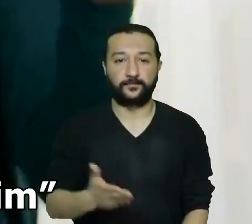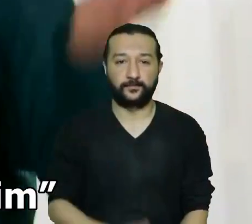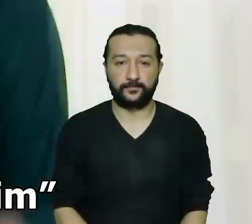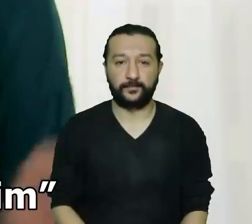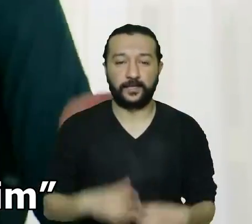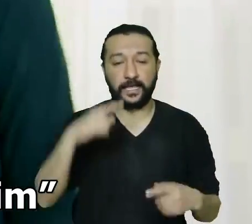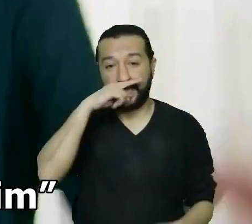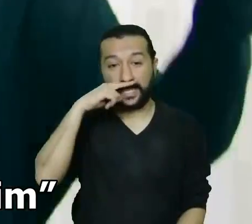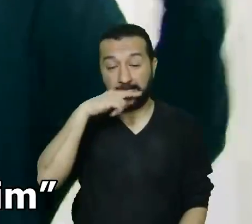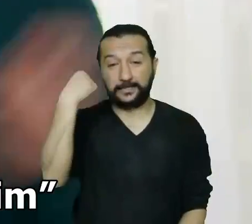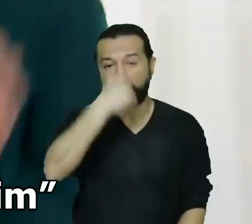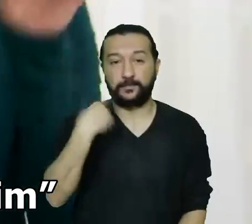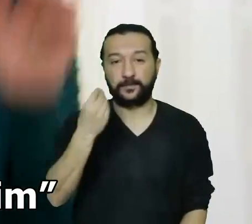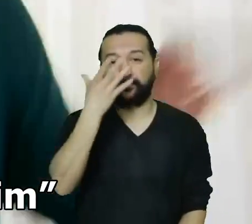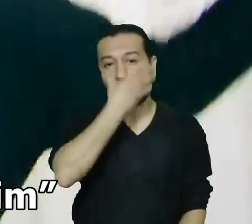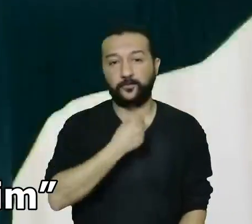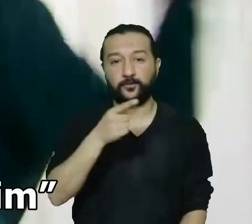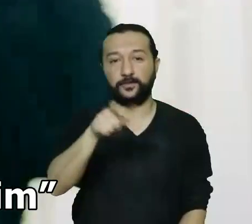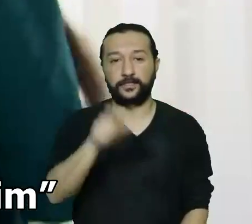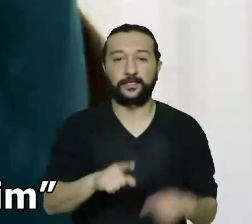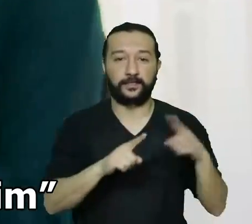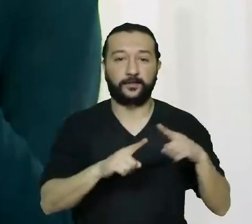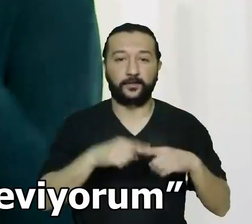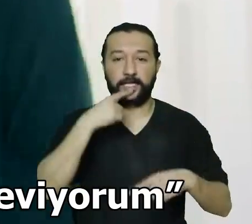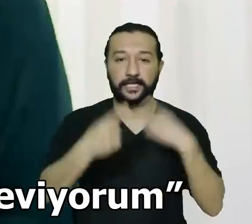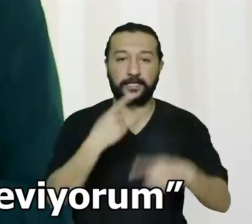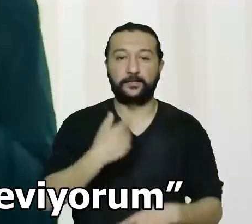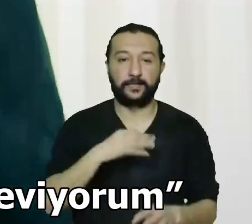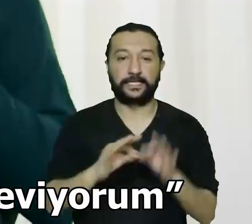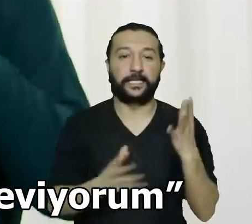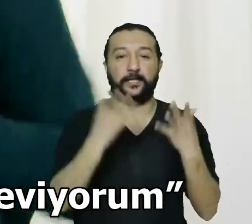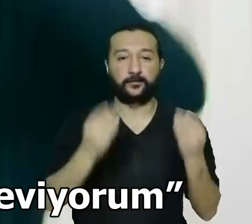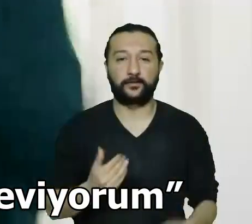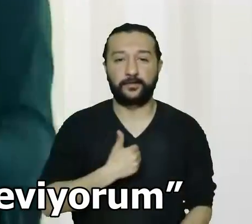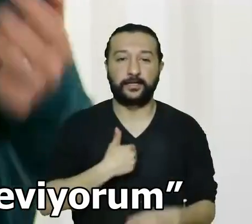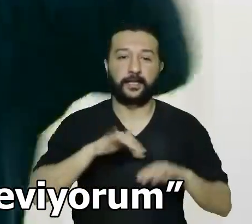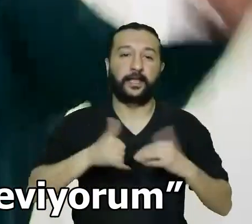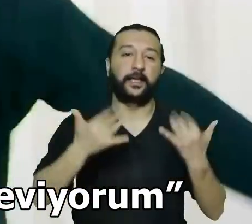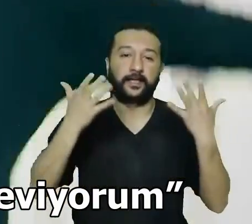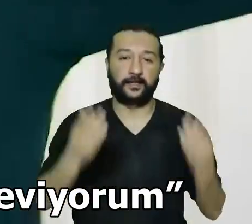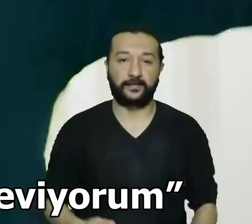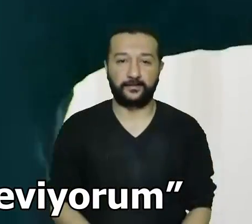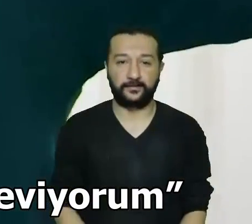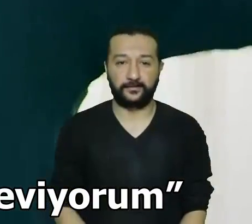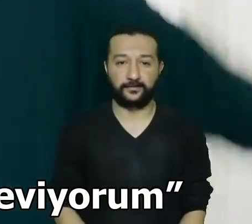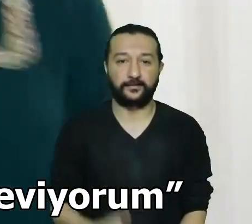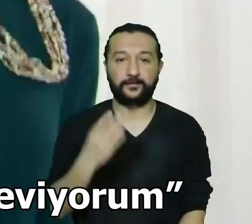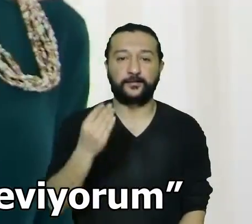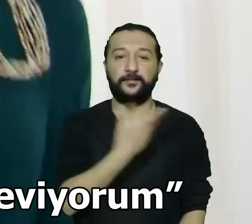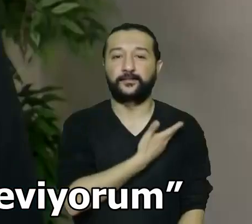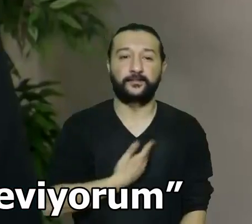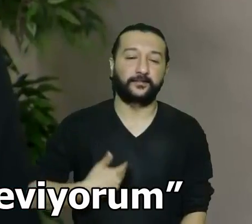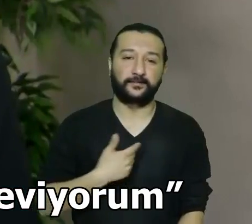seviyorum. Esmerim, güzelim, tutu edilim, ben yanıyorum. Aman Allah,